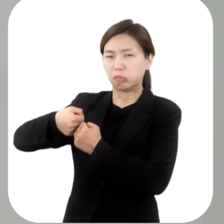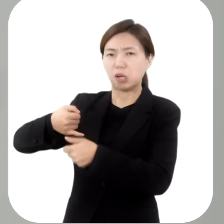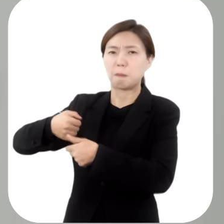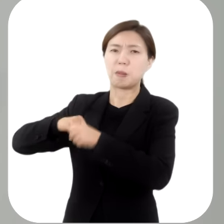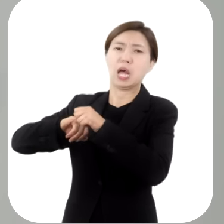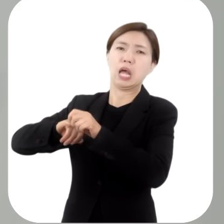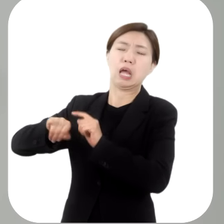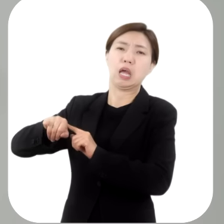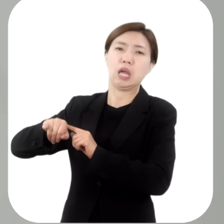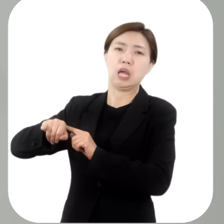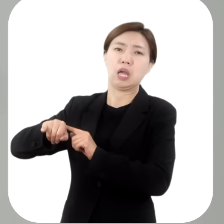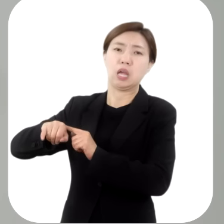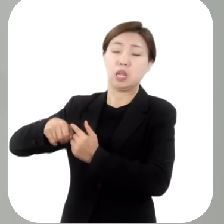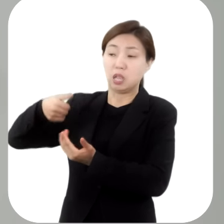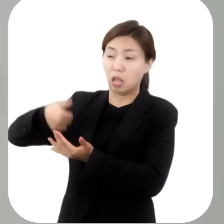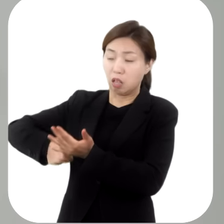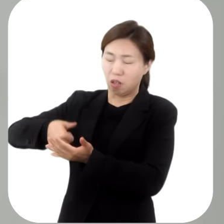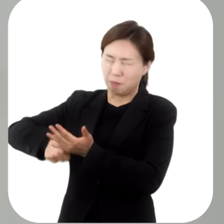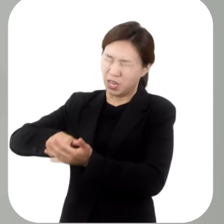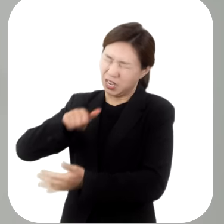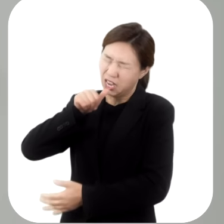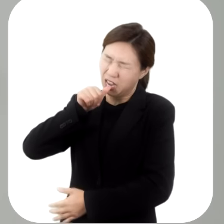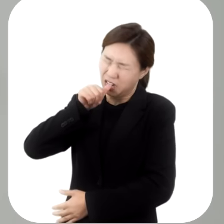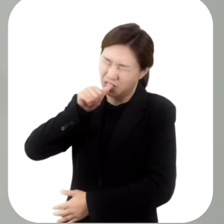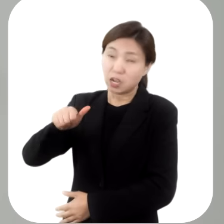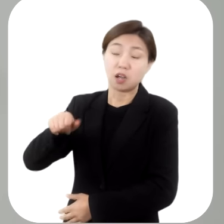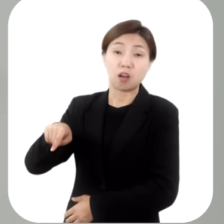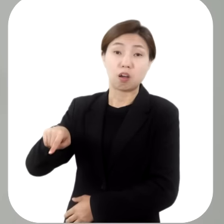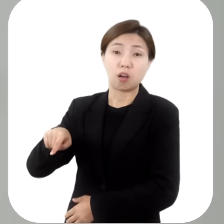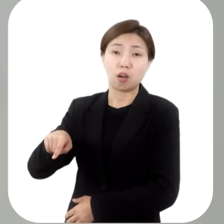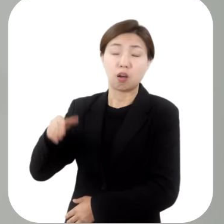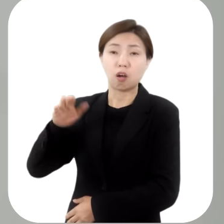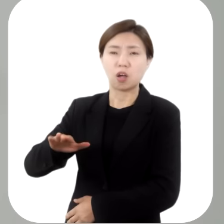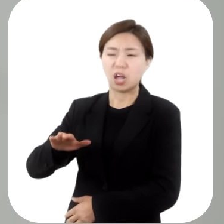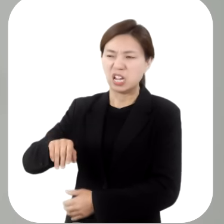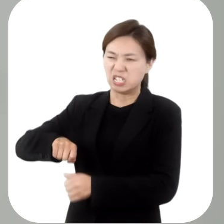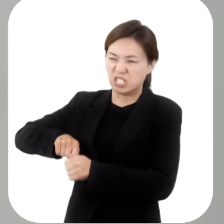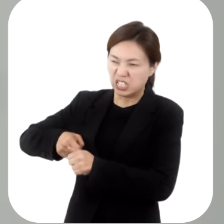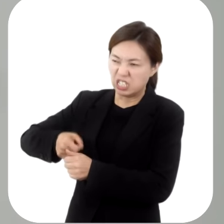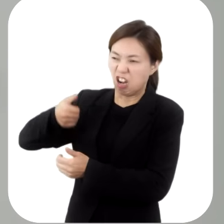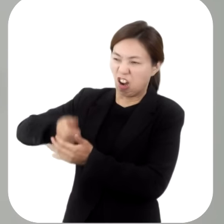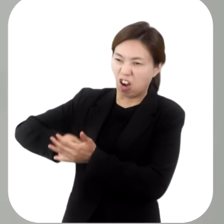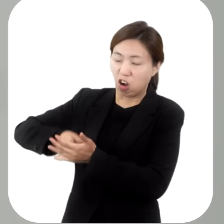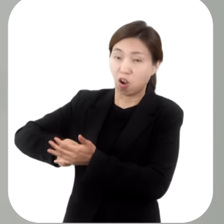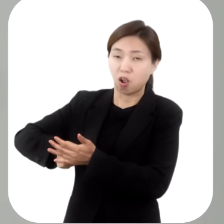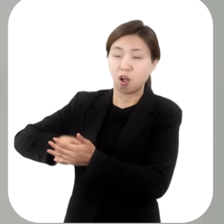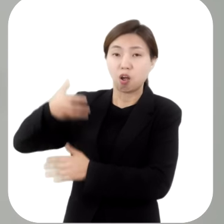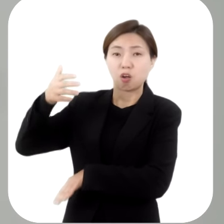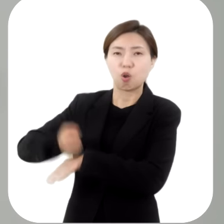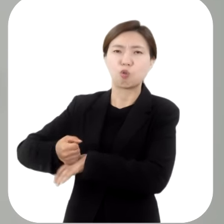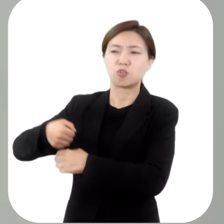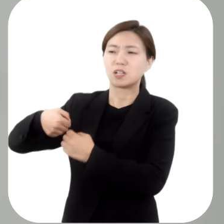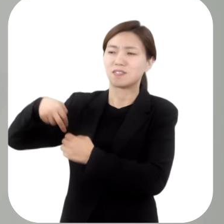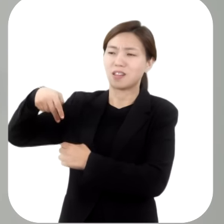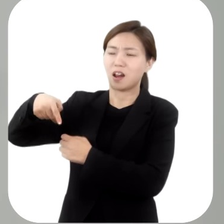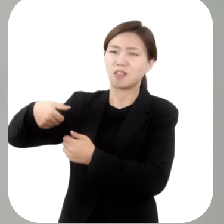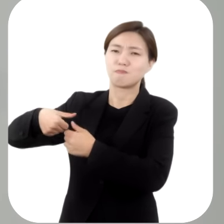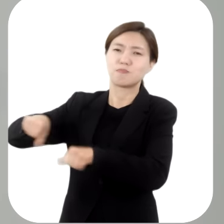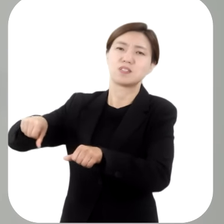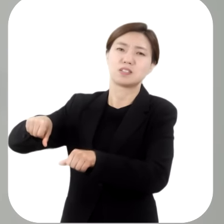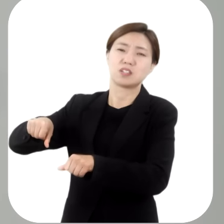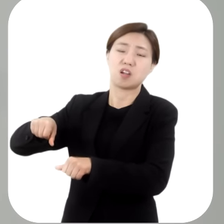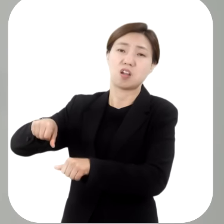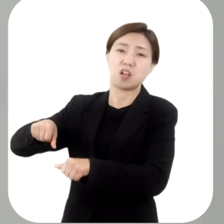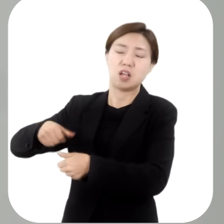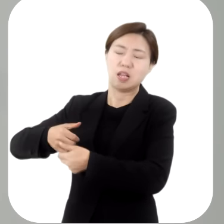정말 관절이 뭐가 잘못됐거나 어디가 부러져서 절을 하면 절대로 안 되는데 억지로 절을 해가 다리를